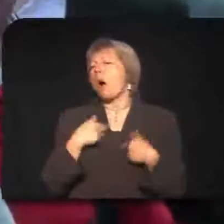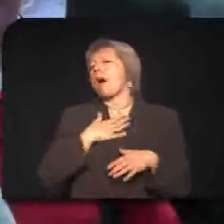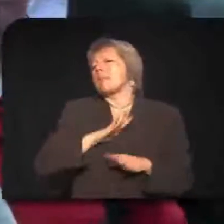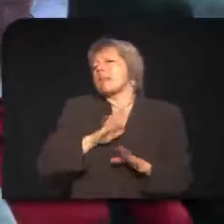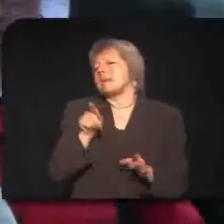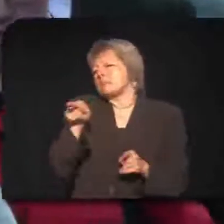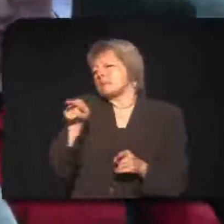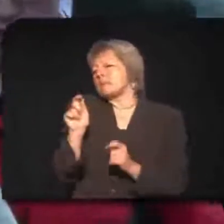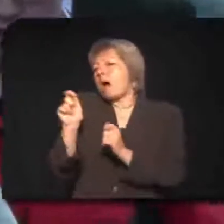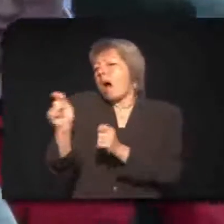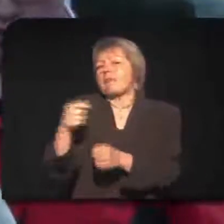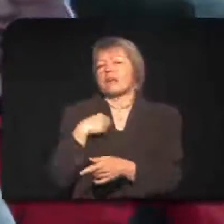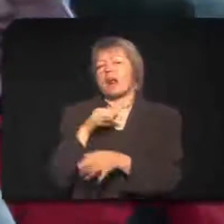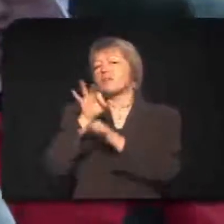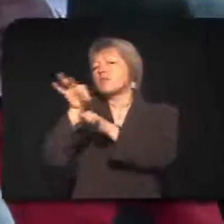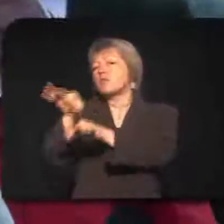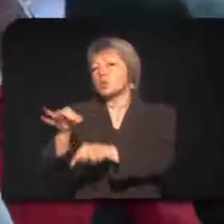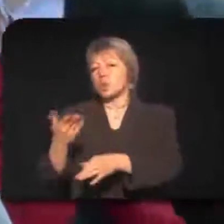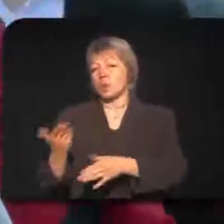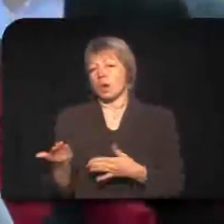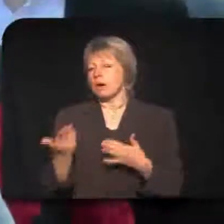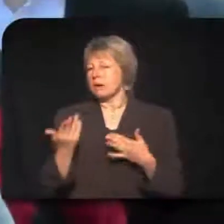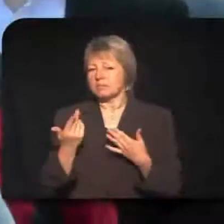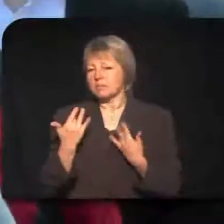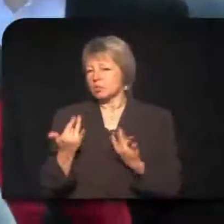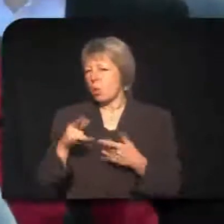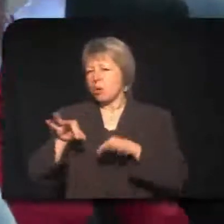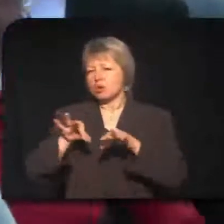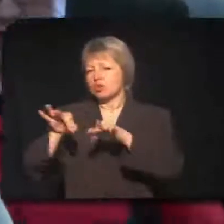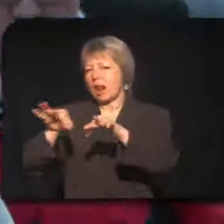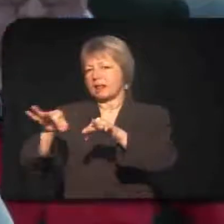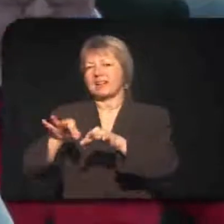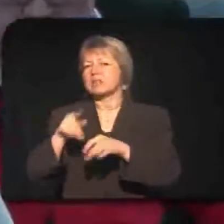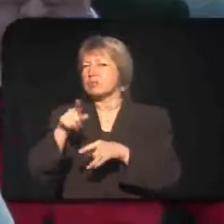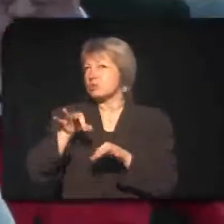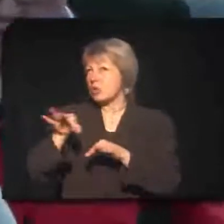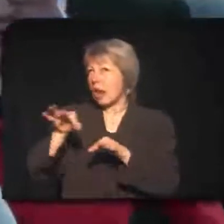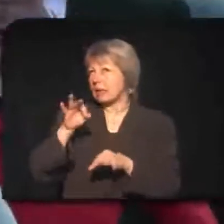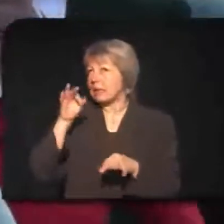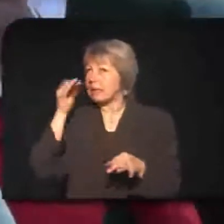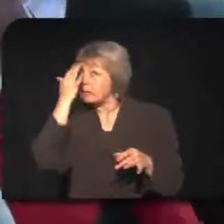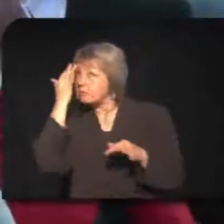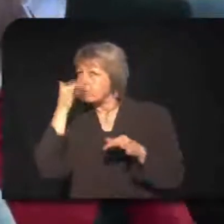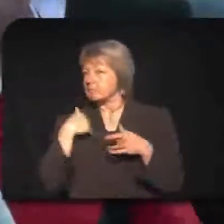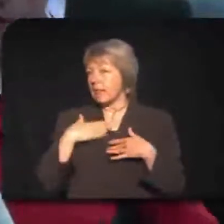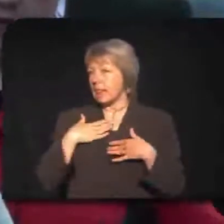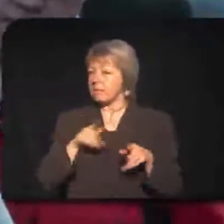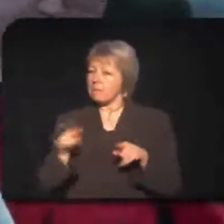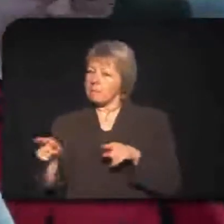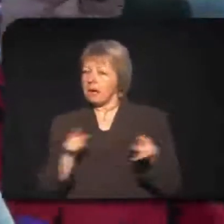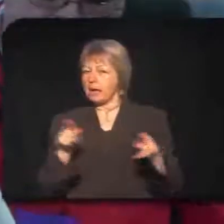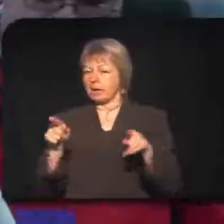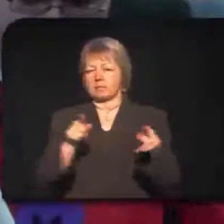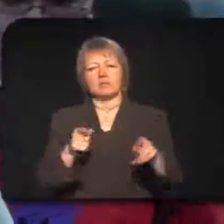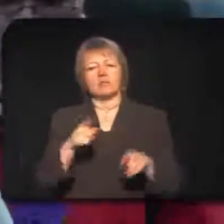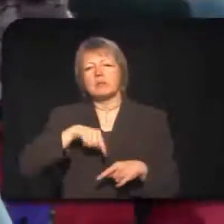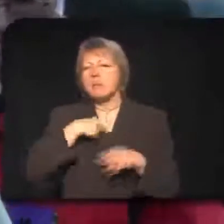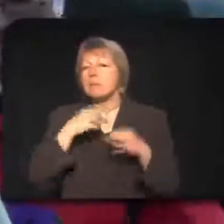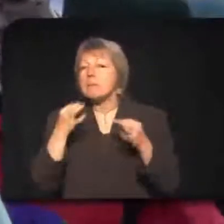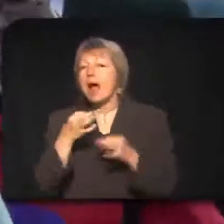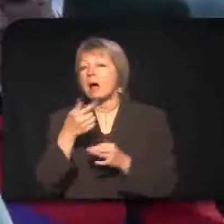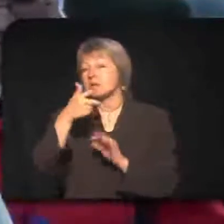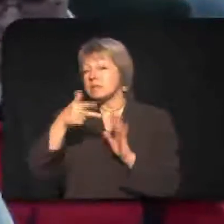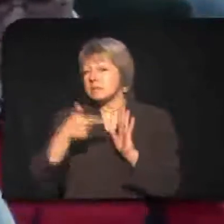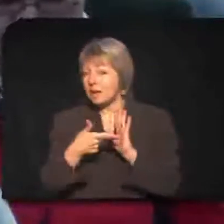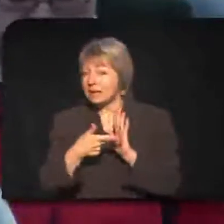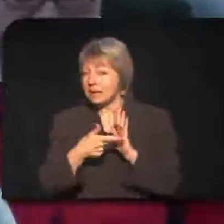dass ihr irgendwie strategisch sein könnte und irgendein Außenseite Antrag stimmt wir brauchen eine zwei Drittel Mehrheit ist es ganz hart für alle